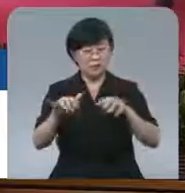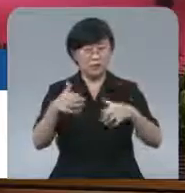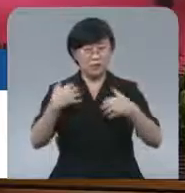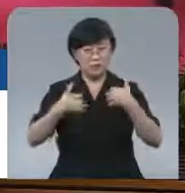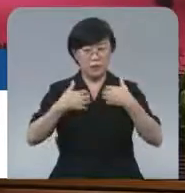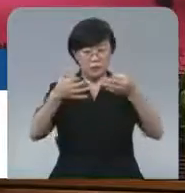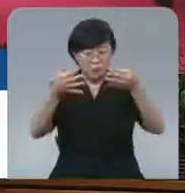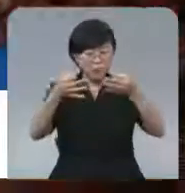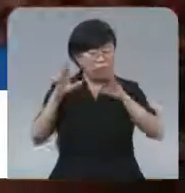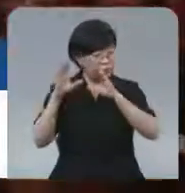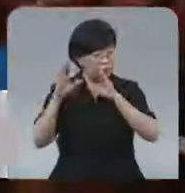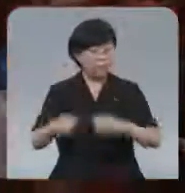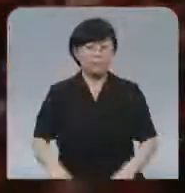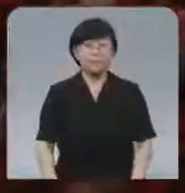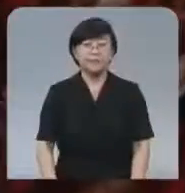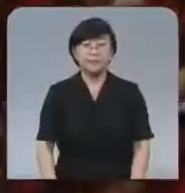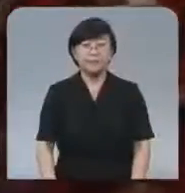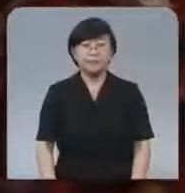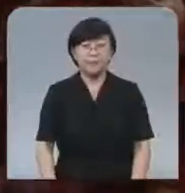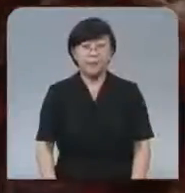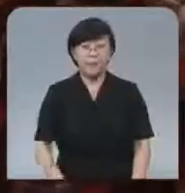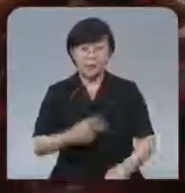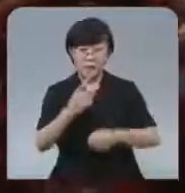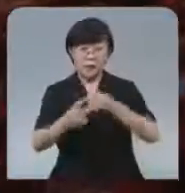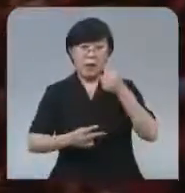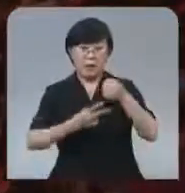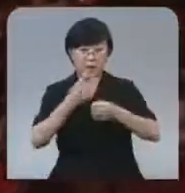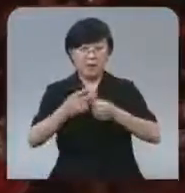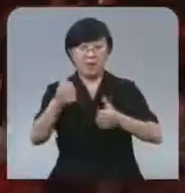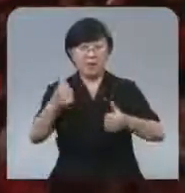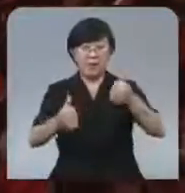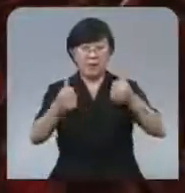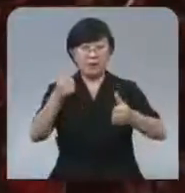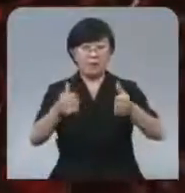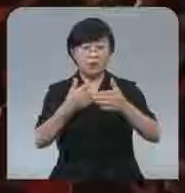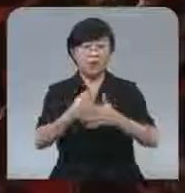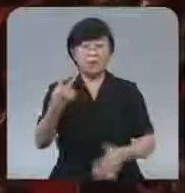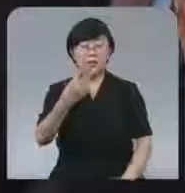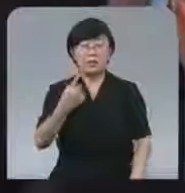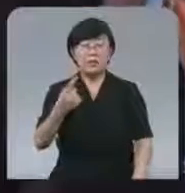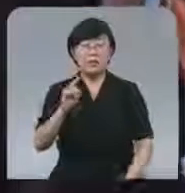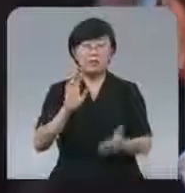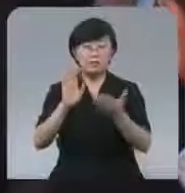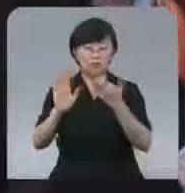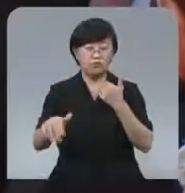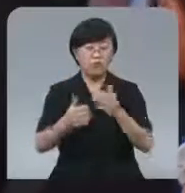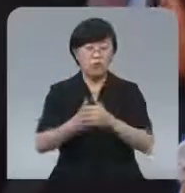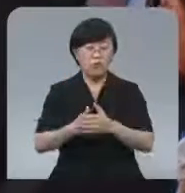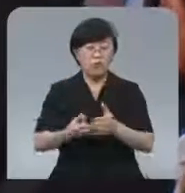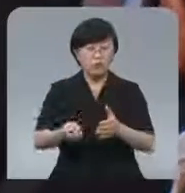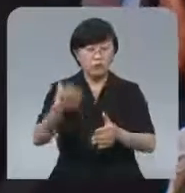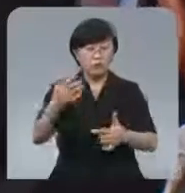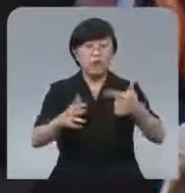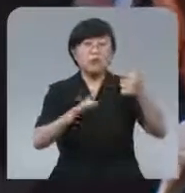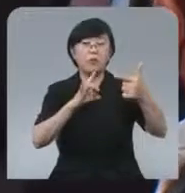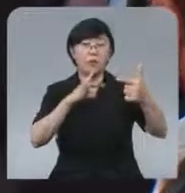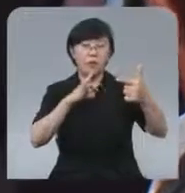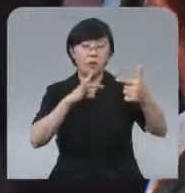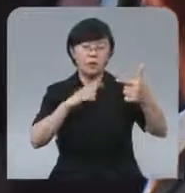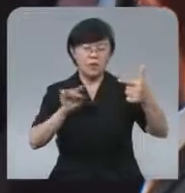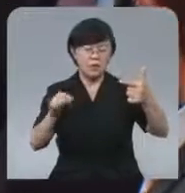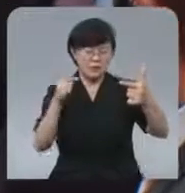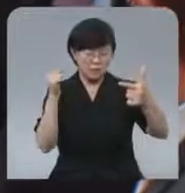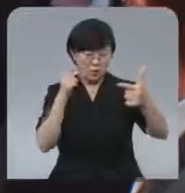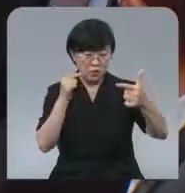будущих выступлений сказал он обладатель второй премии пианист тем духе он отметил что